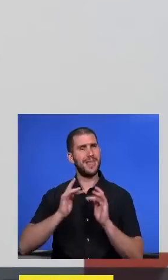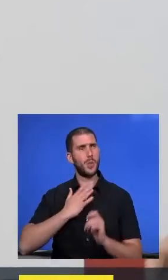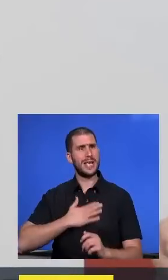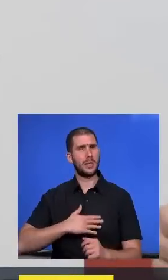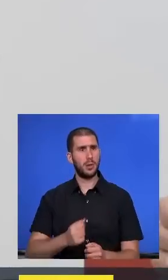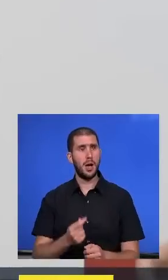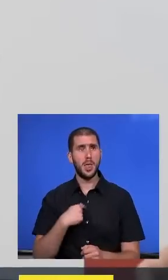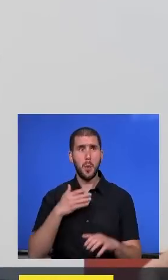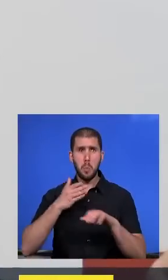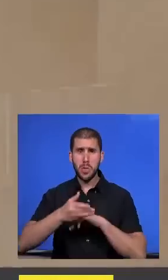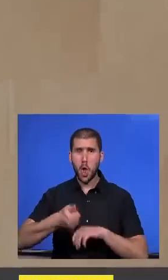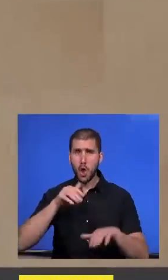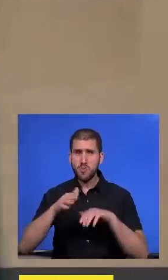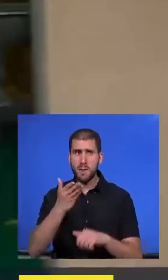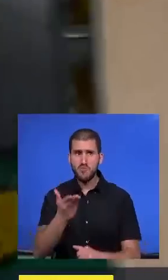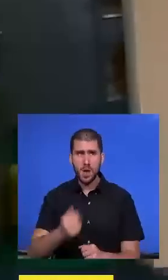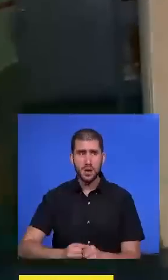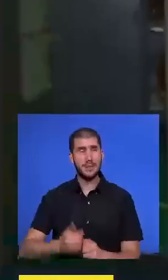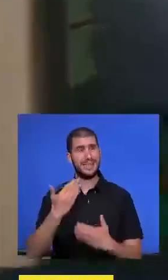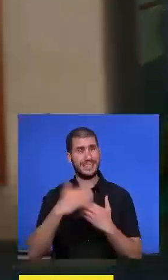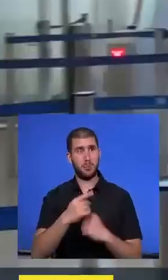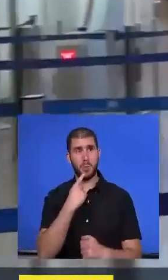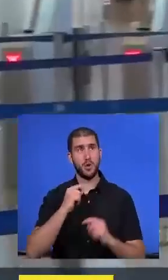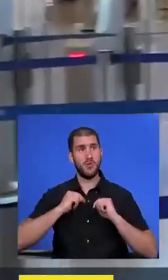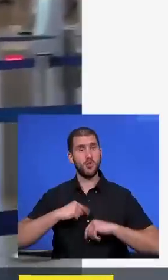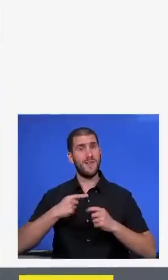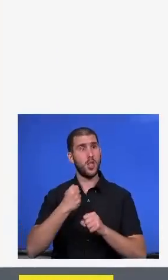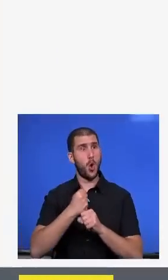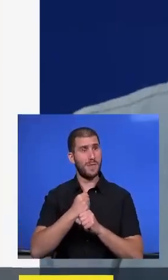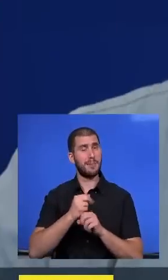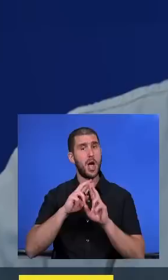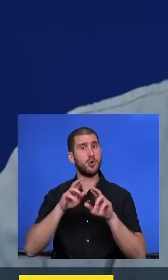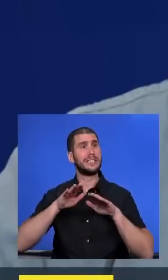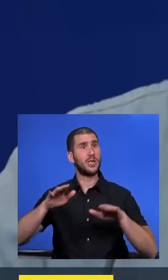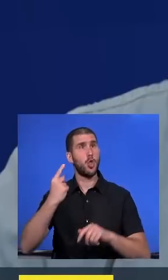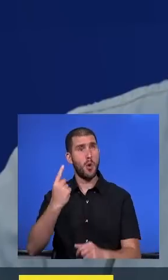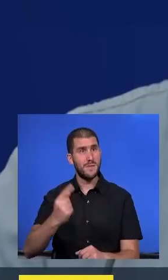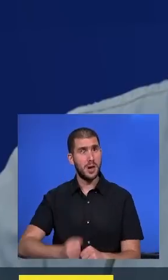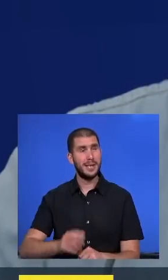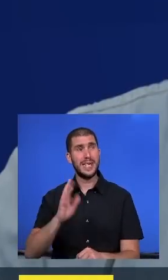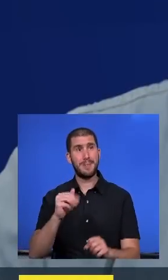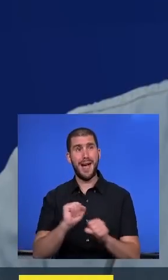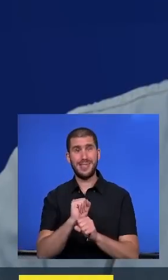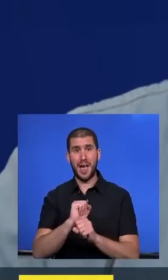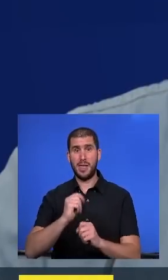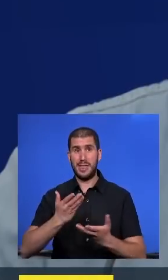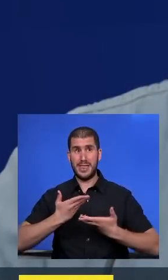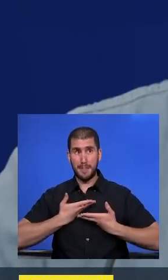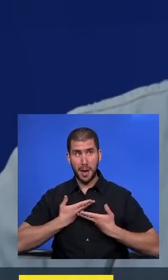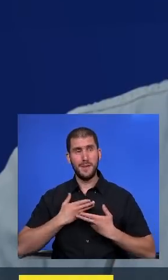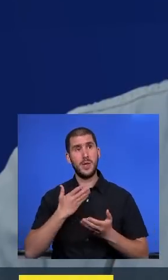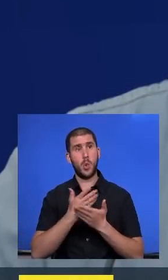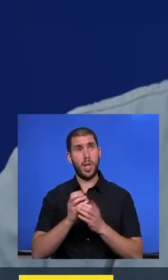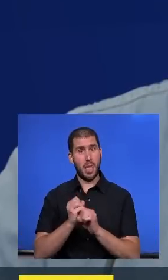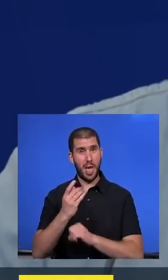אני פונה לראש הממשלה. לסיום, טוען יושב ראש ועד העובדים של רשות שדות התעופה, אם העתירה תתקבל ויוחלט להדיח